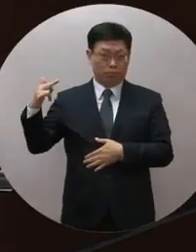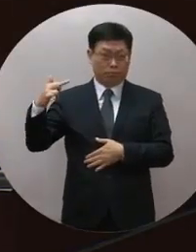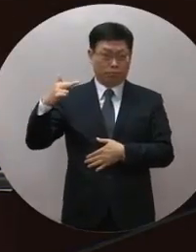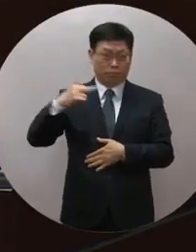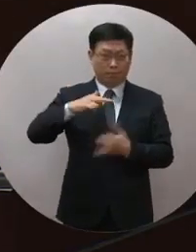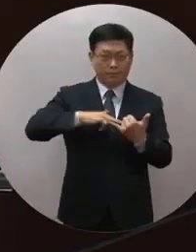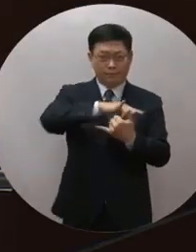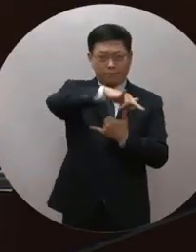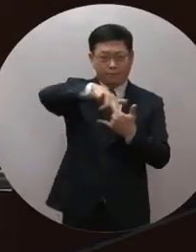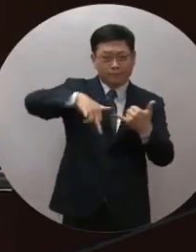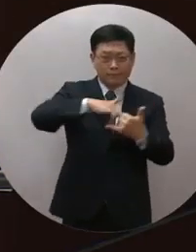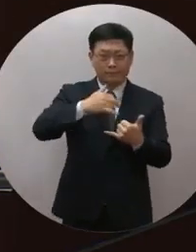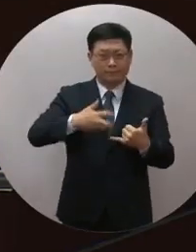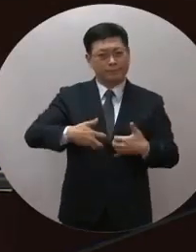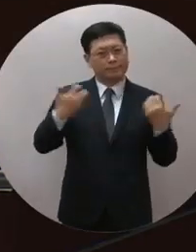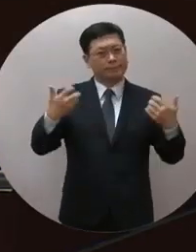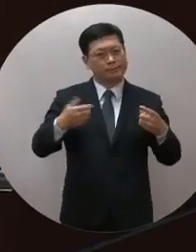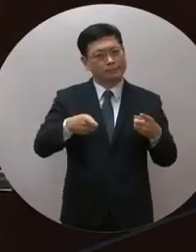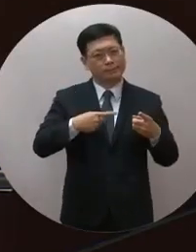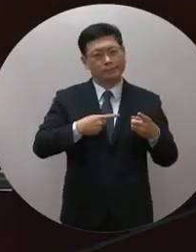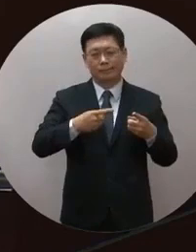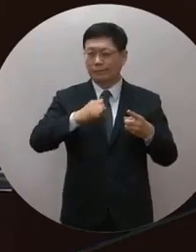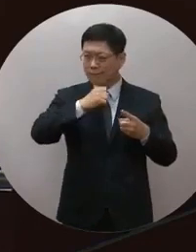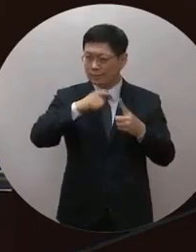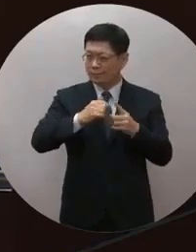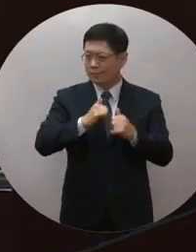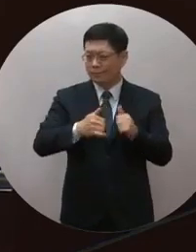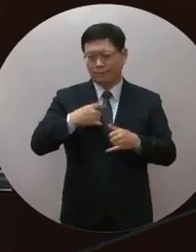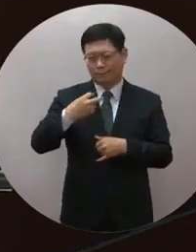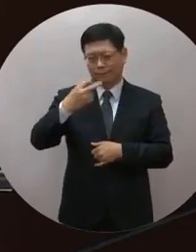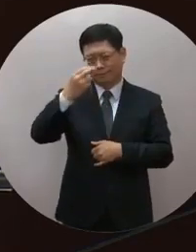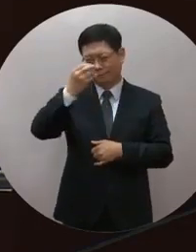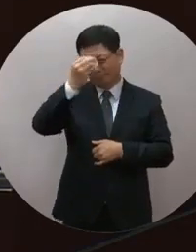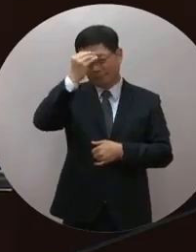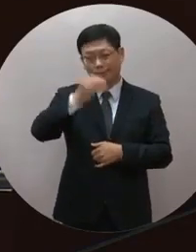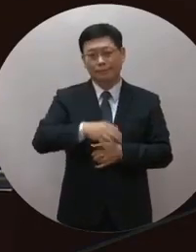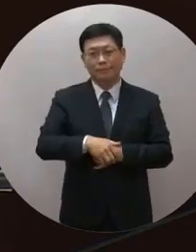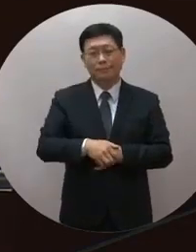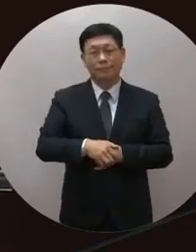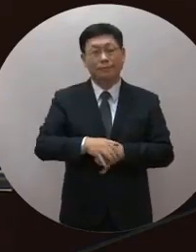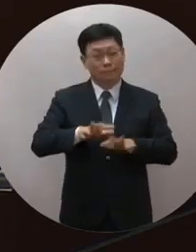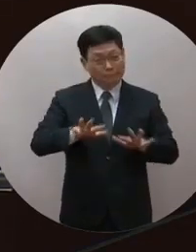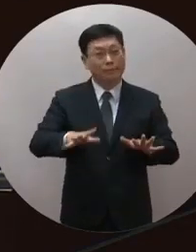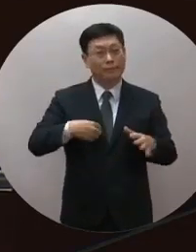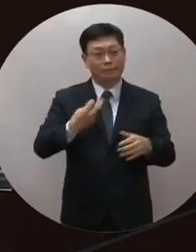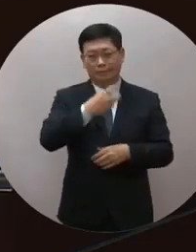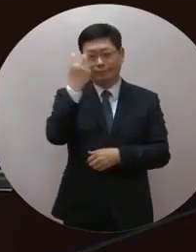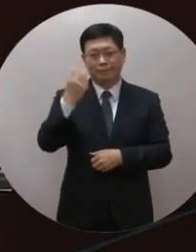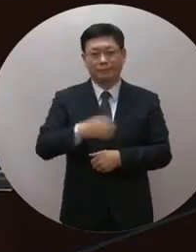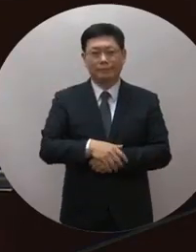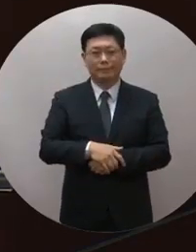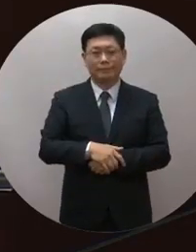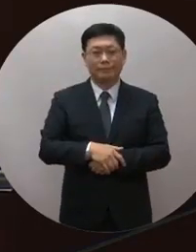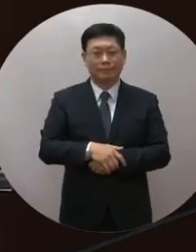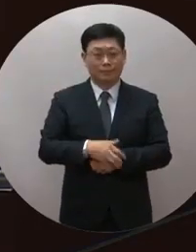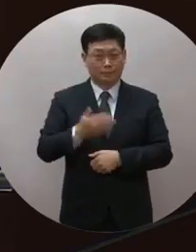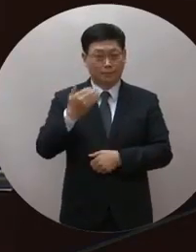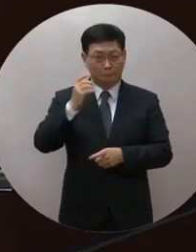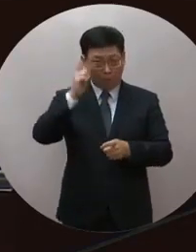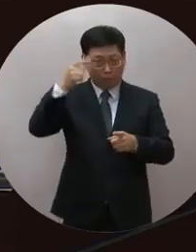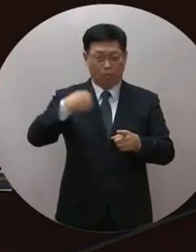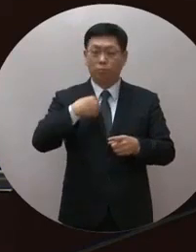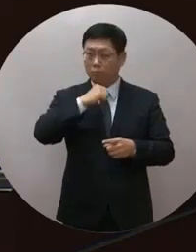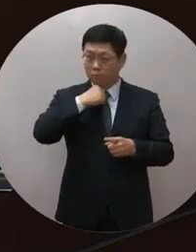台，令人愤慨，也引起台湾人民的恶感。所以我们也看到，唯有台